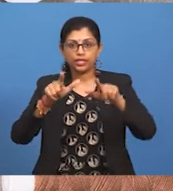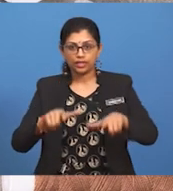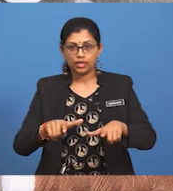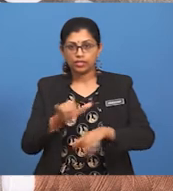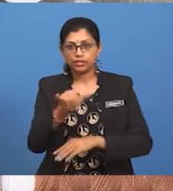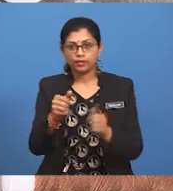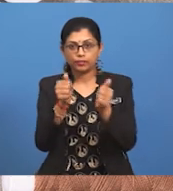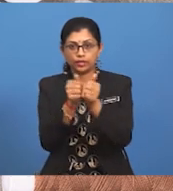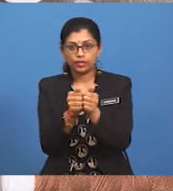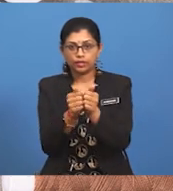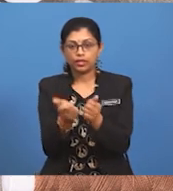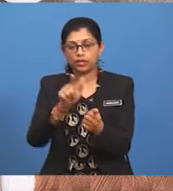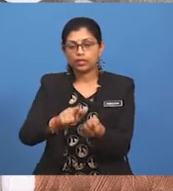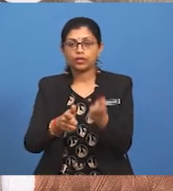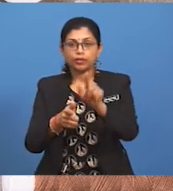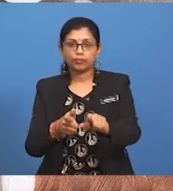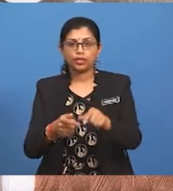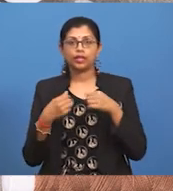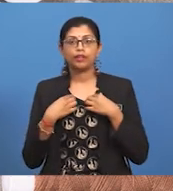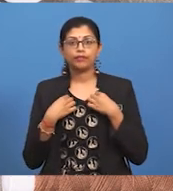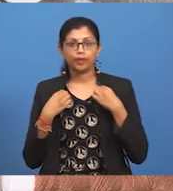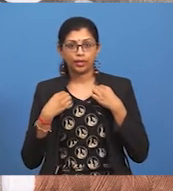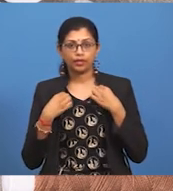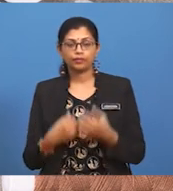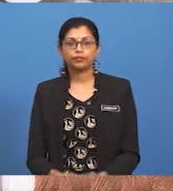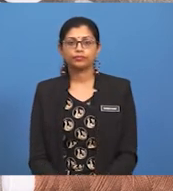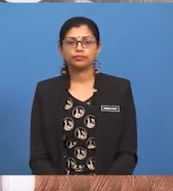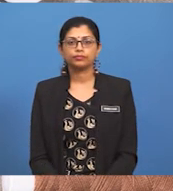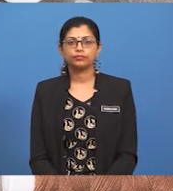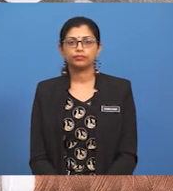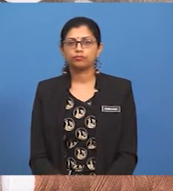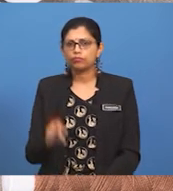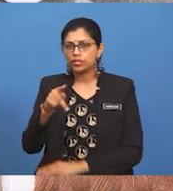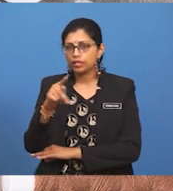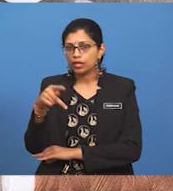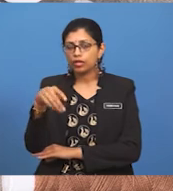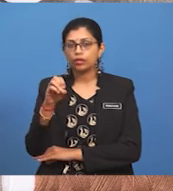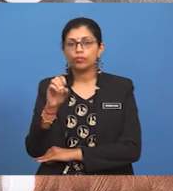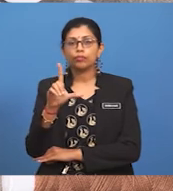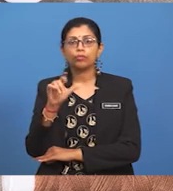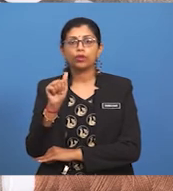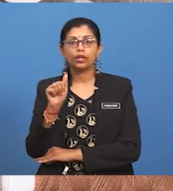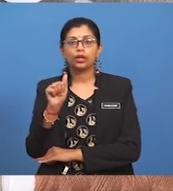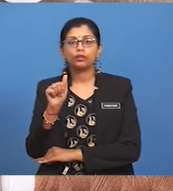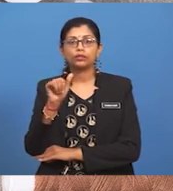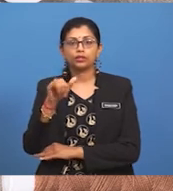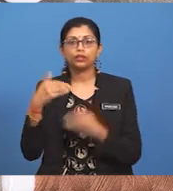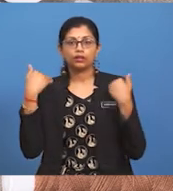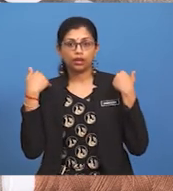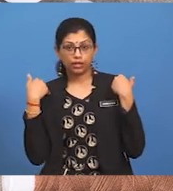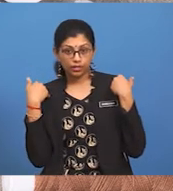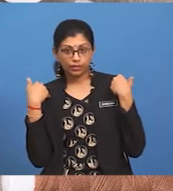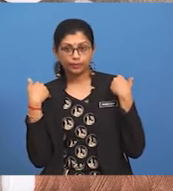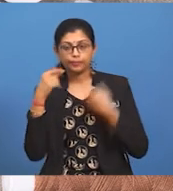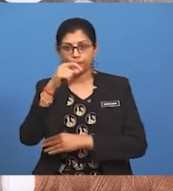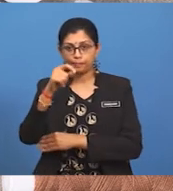diletakkan selari dengan lipatan fabrik. Pastikan kamu letakkan pola